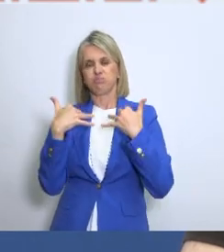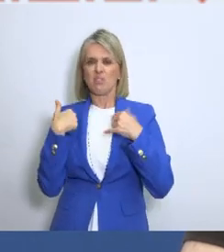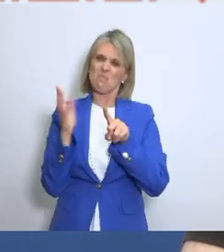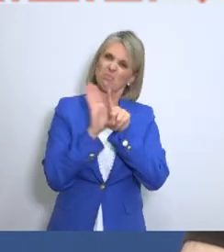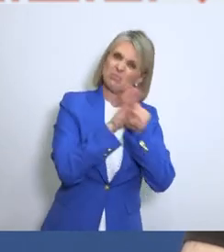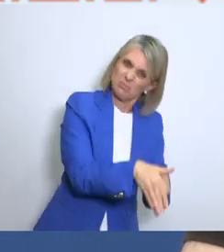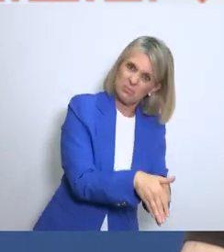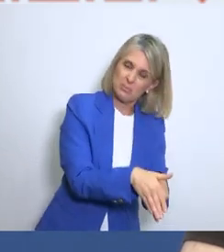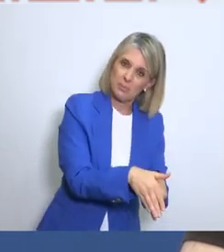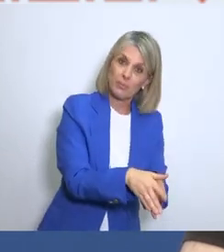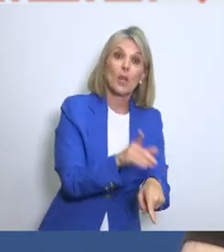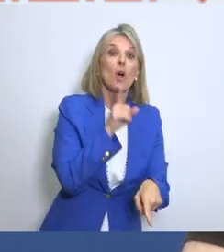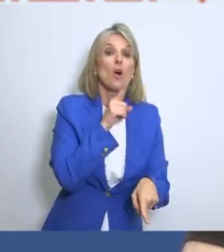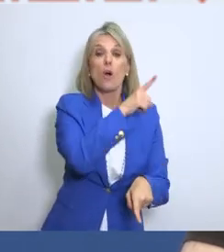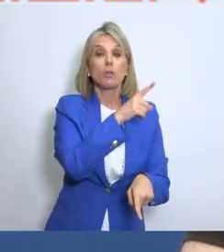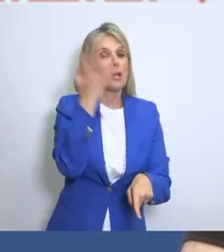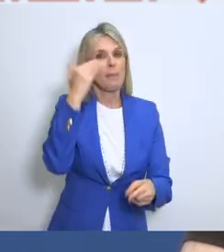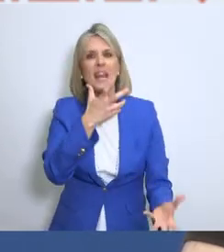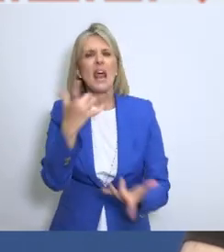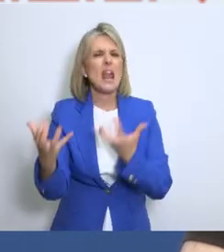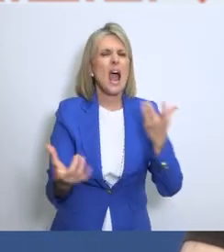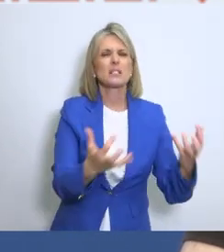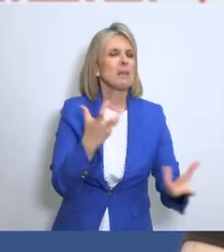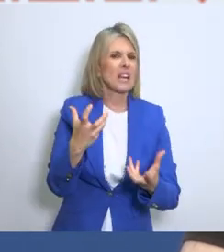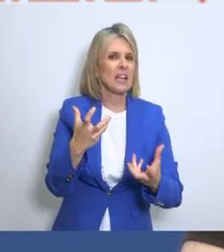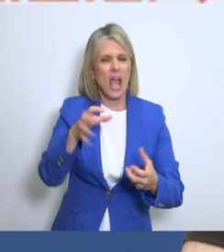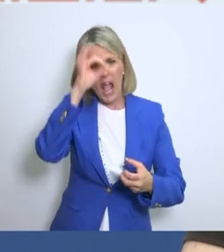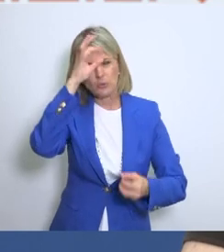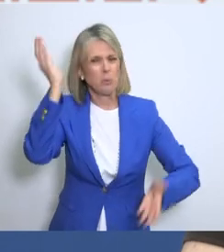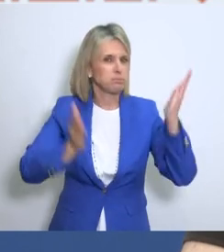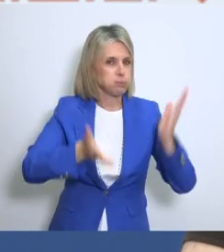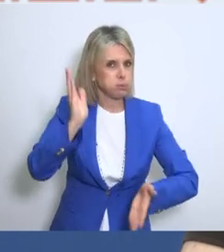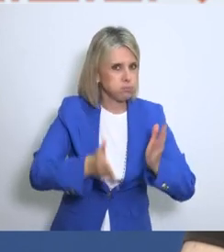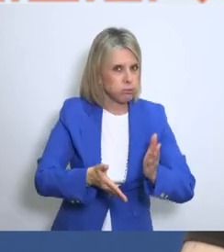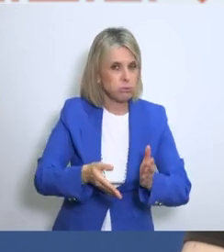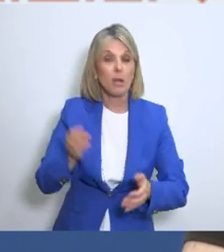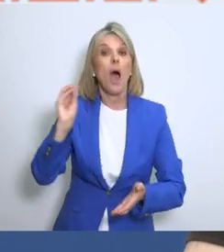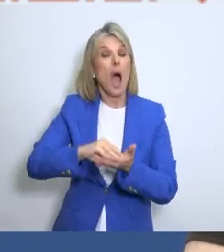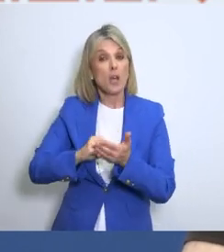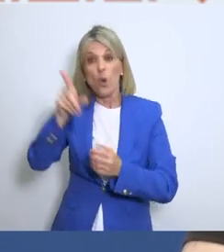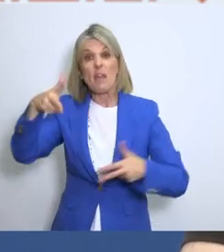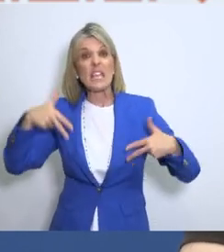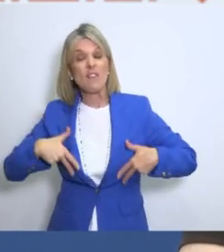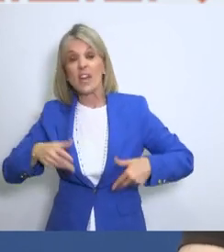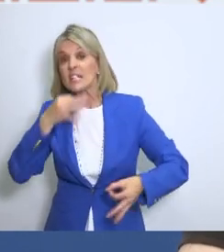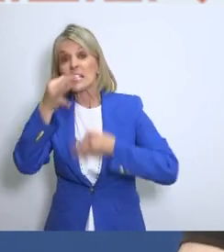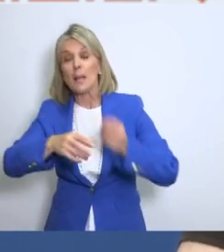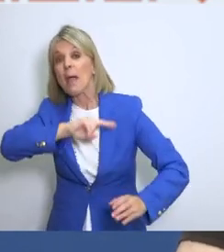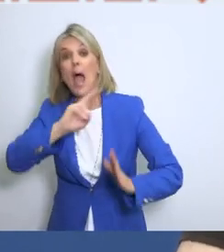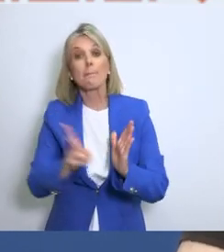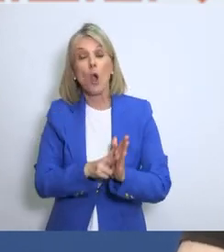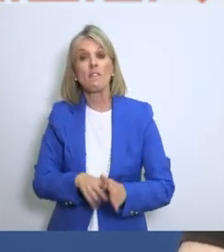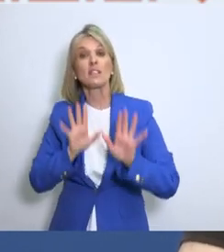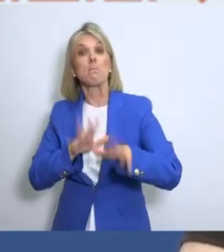την έκρηξη της Νέας Μύρνης και στους αγώνες ενάντια στις χουντοαπαγορεύσεις της κυβέρνησης Μητσοτάκη. Με ένα